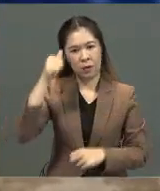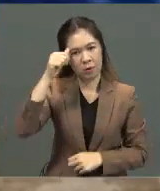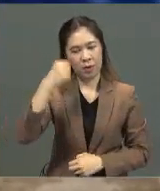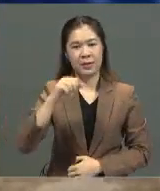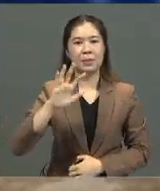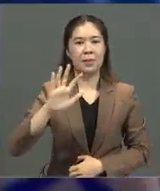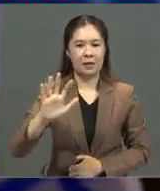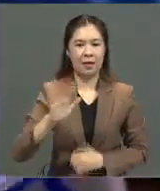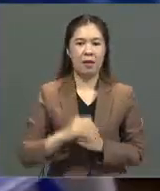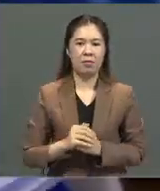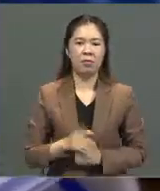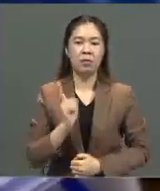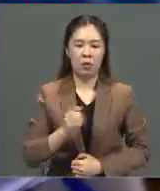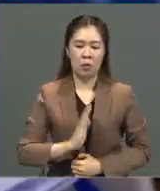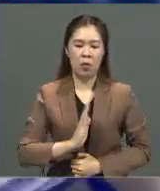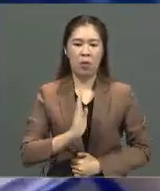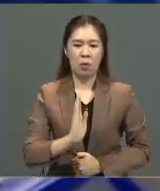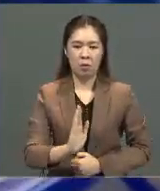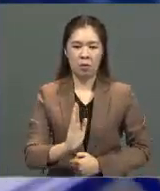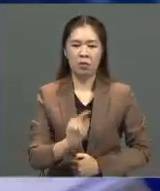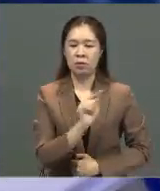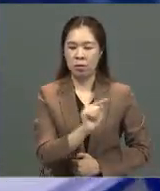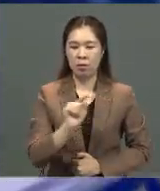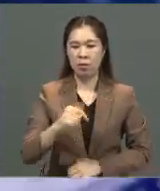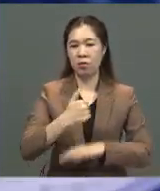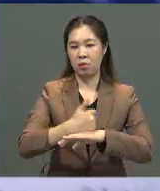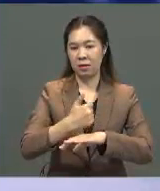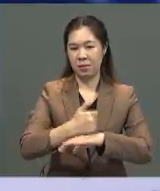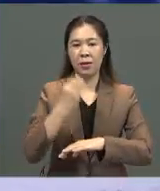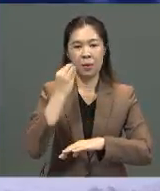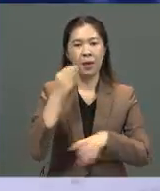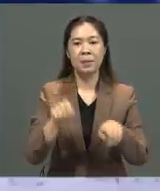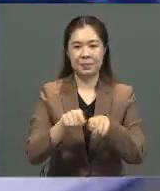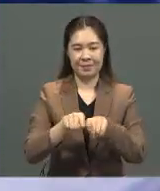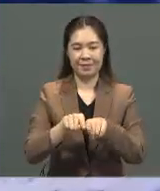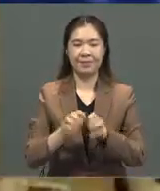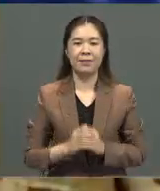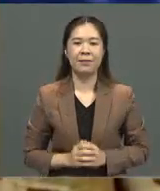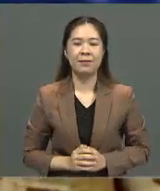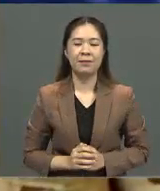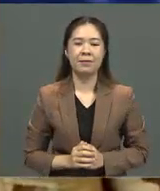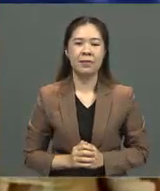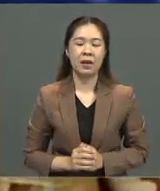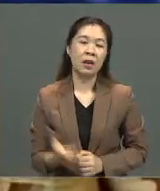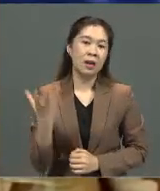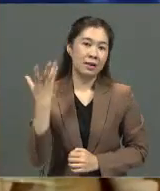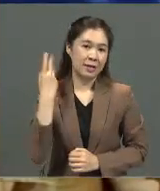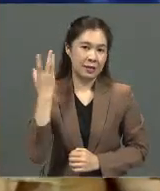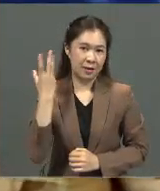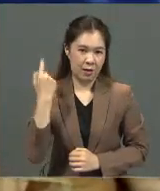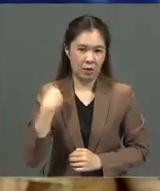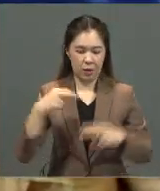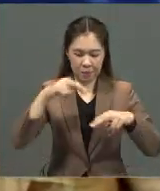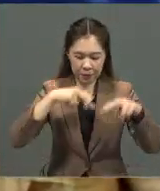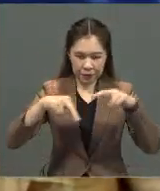ต่ก็ย้ำนะครับว่าต้องให้ความเป็นธรรมกับตัวของผู้ใหญ่บ้านที่ถูกกล่าวหาด้วย อย่างคราวที่แล้วมาเนี่ยเราตรวจในเบื้